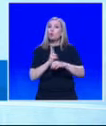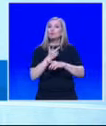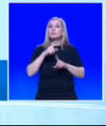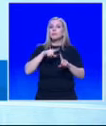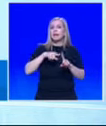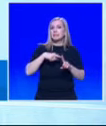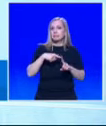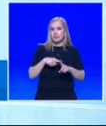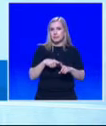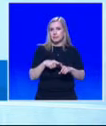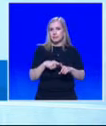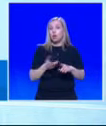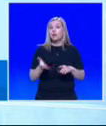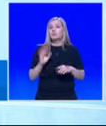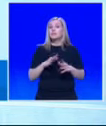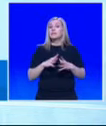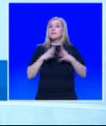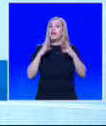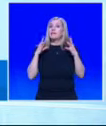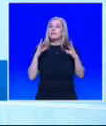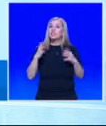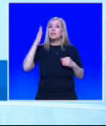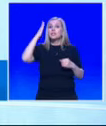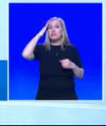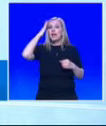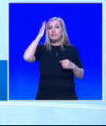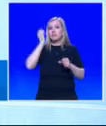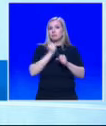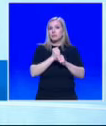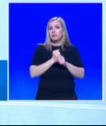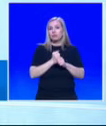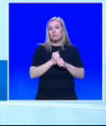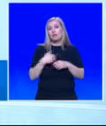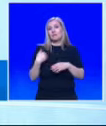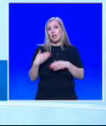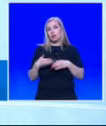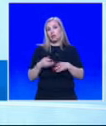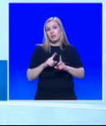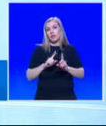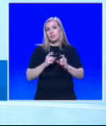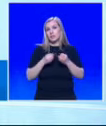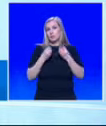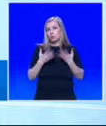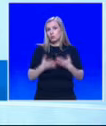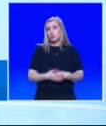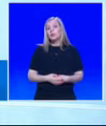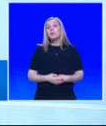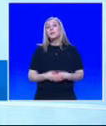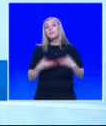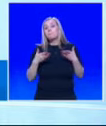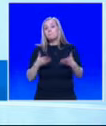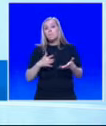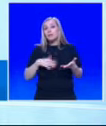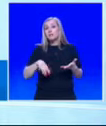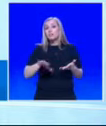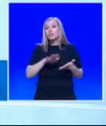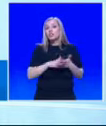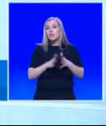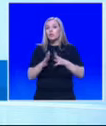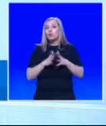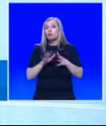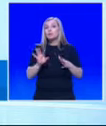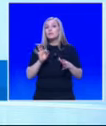месеца. Освен това, за най-висшите държавни длъжности това все още не е възможно. Така че, според нас, всички тези хора, които са избрали